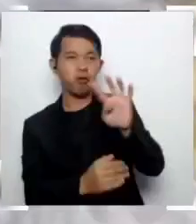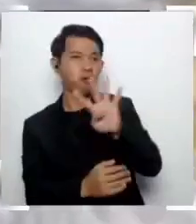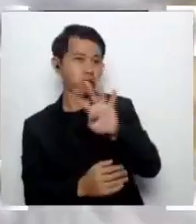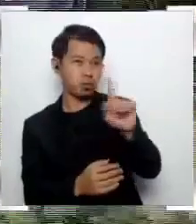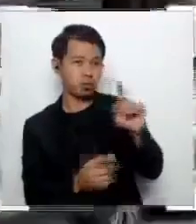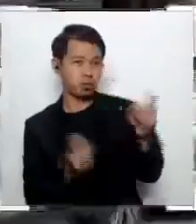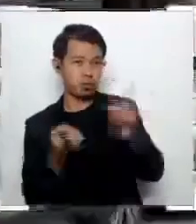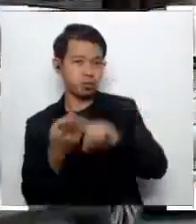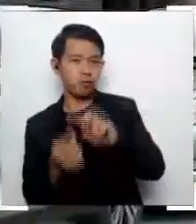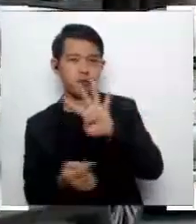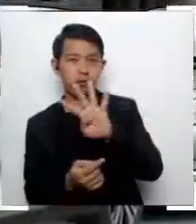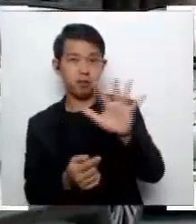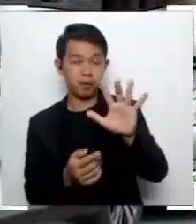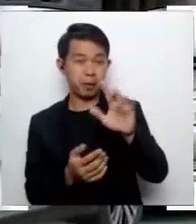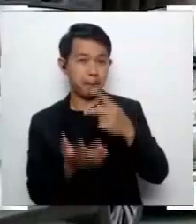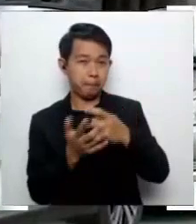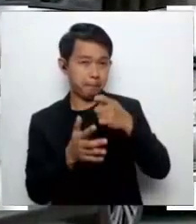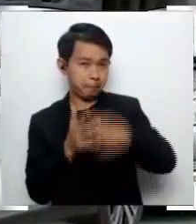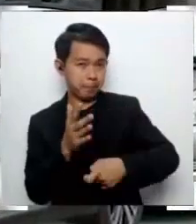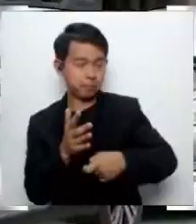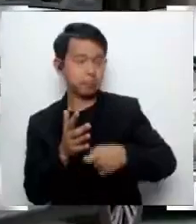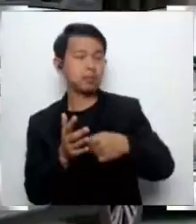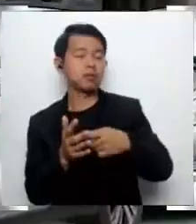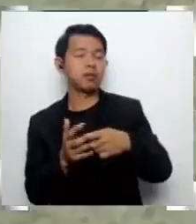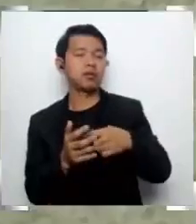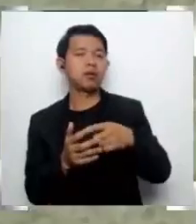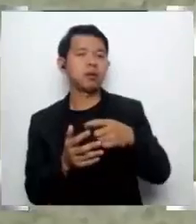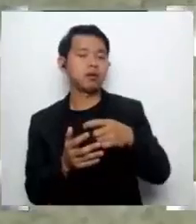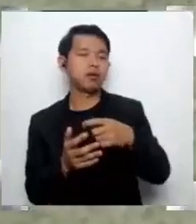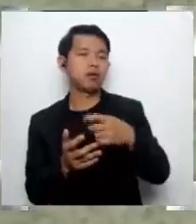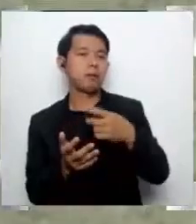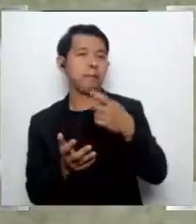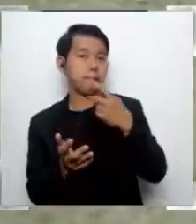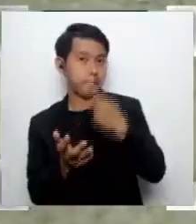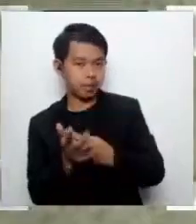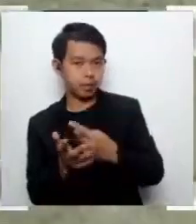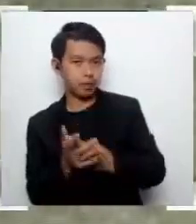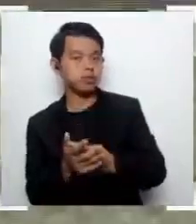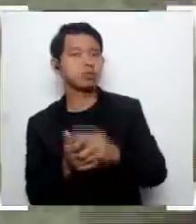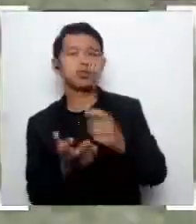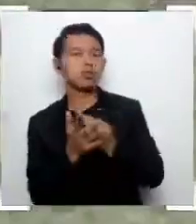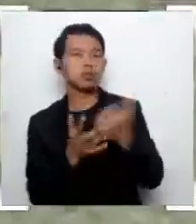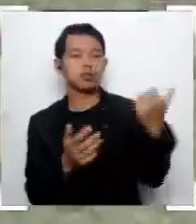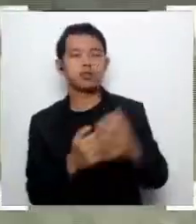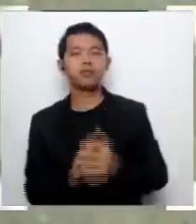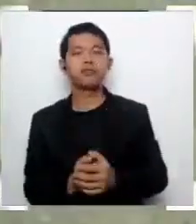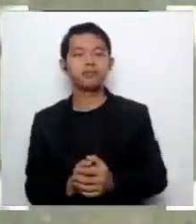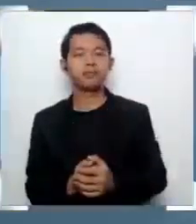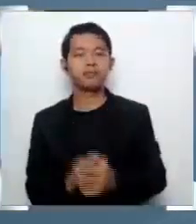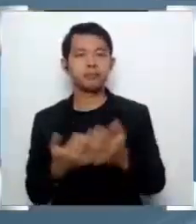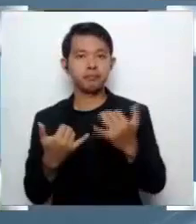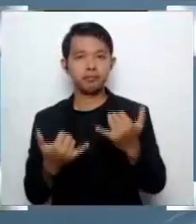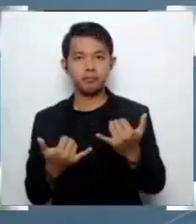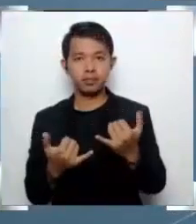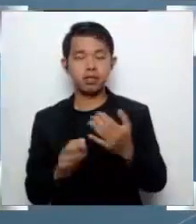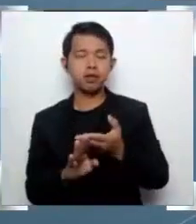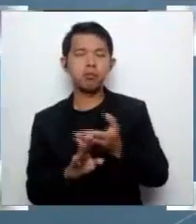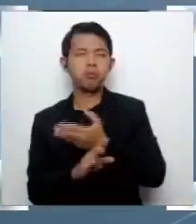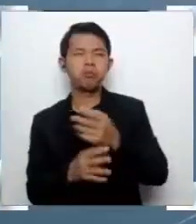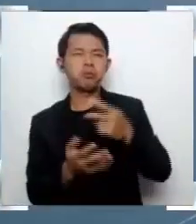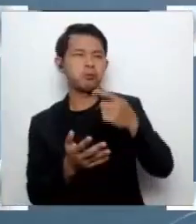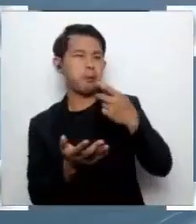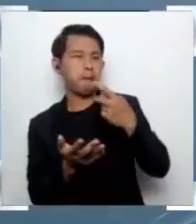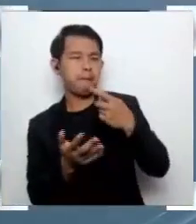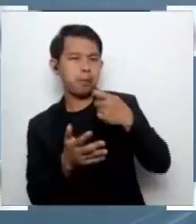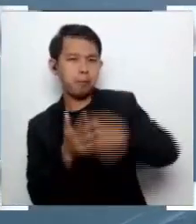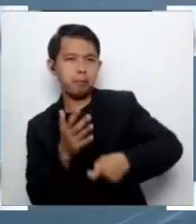na bigas. Batay sa monitoring ng Department of Agriculture, kung ikukumpara ang presyo bago nagpatupad ang price cap, hanggang 12 pesos